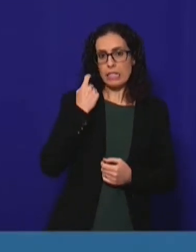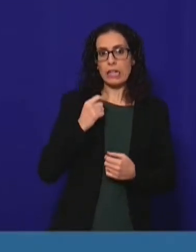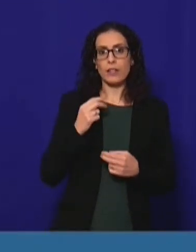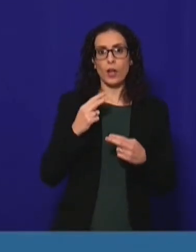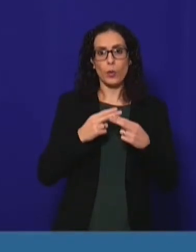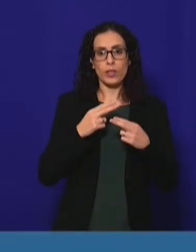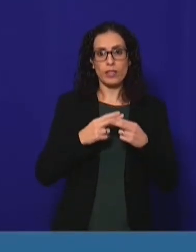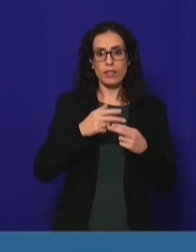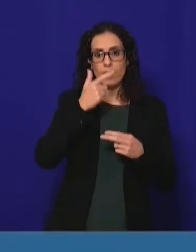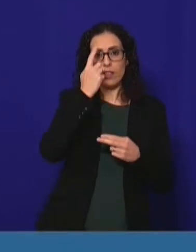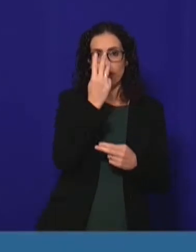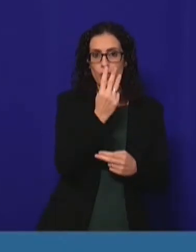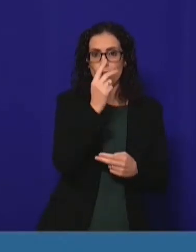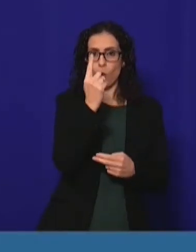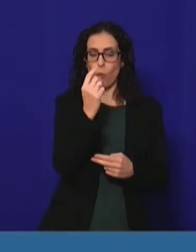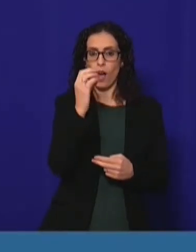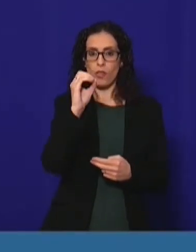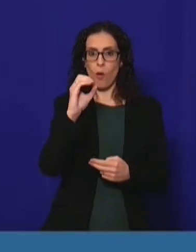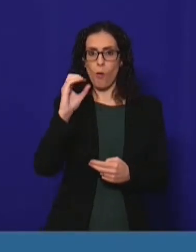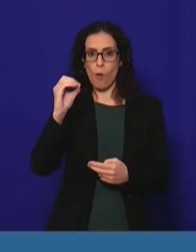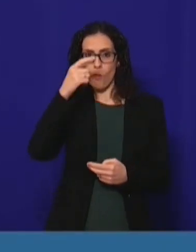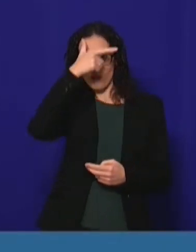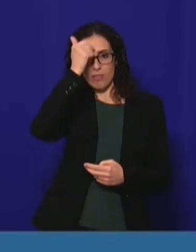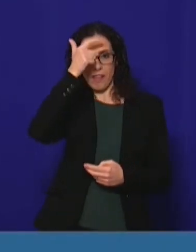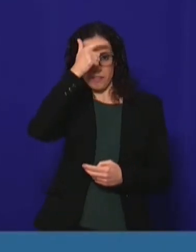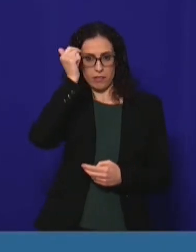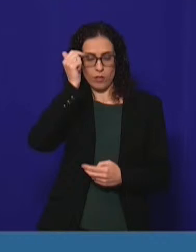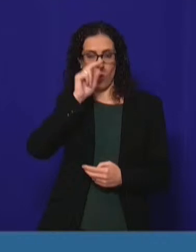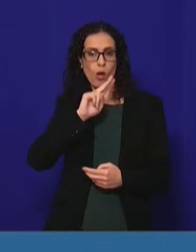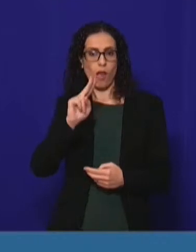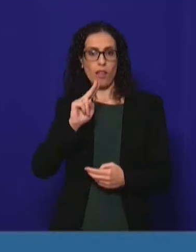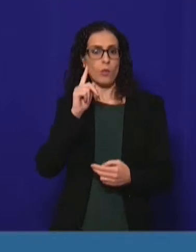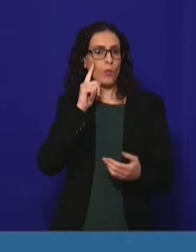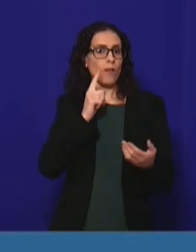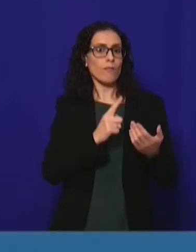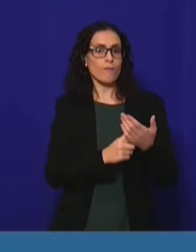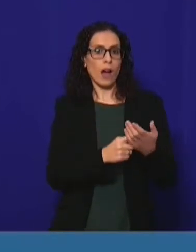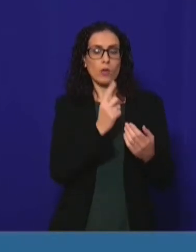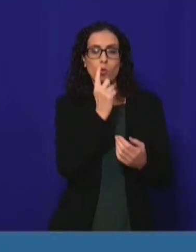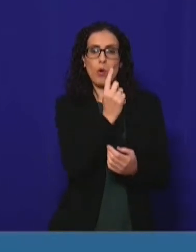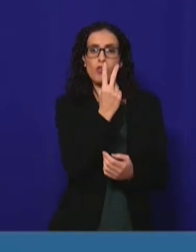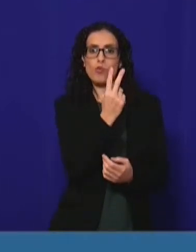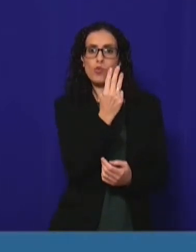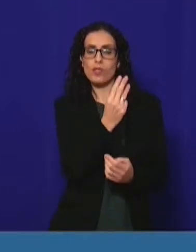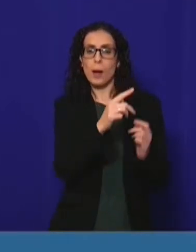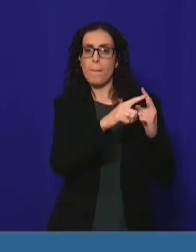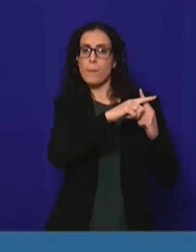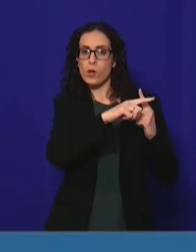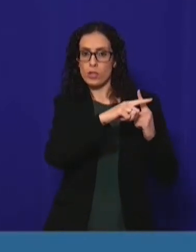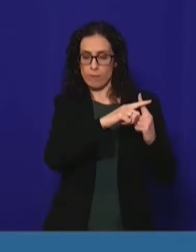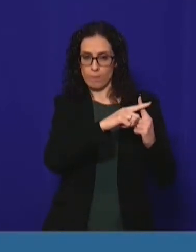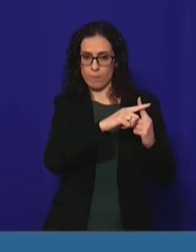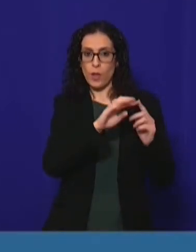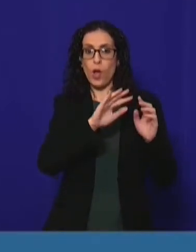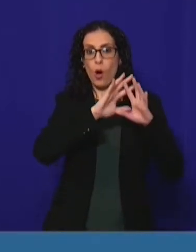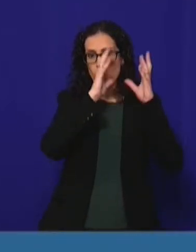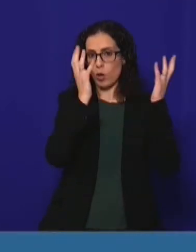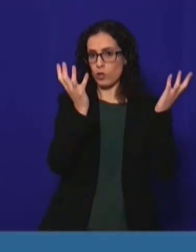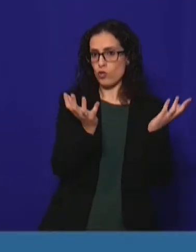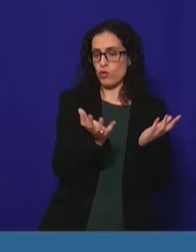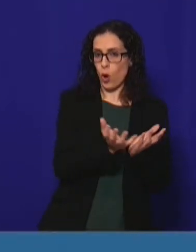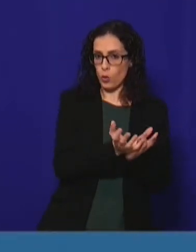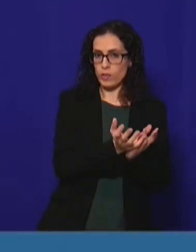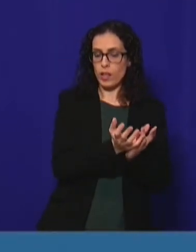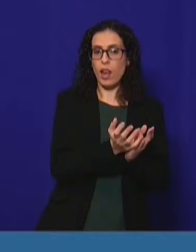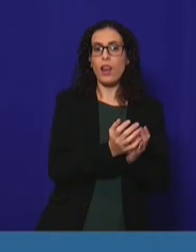performed 3,100 tests, and from these we had 123 positive tests. So the total number